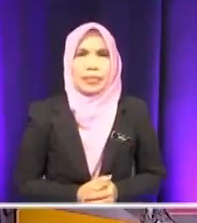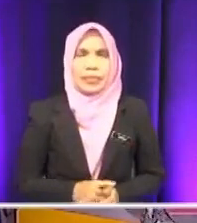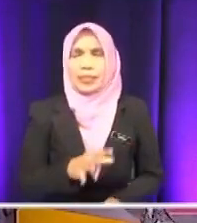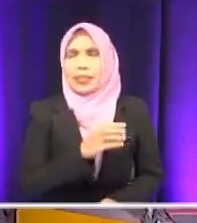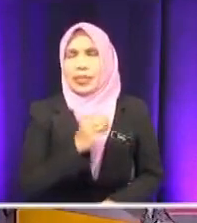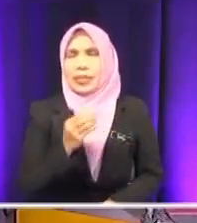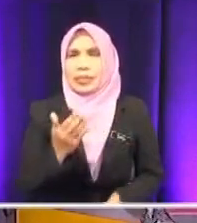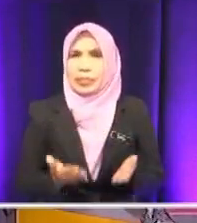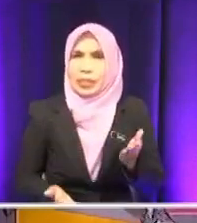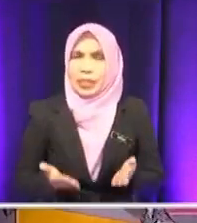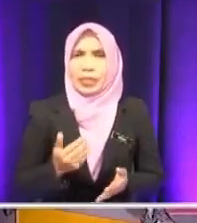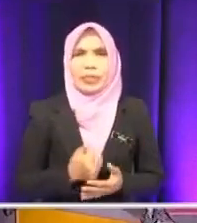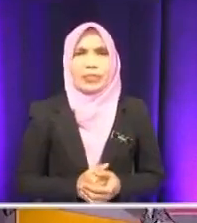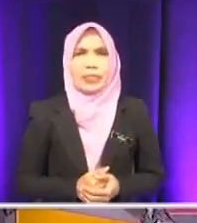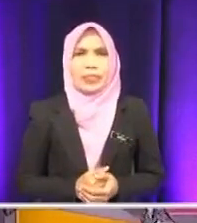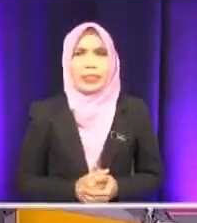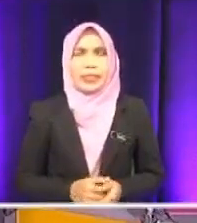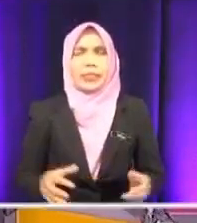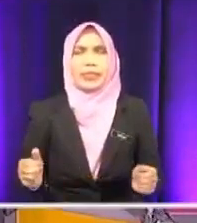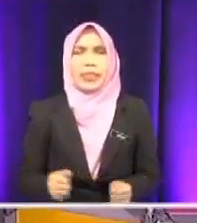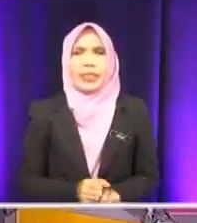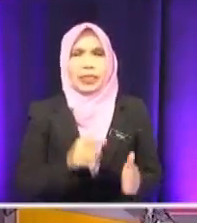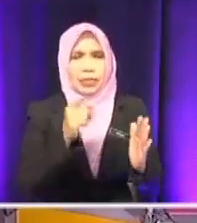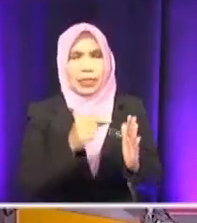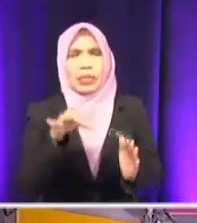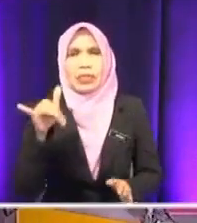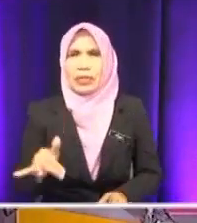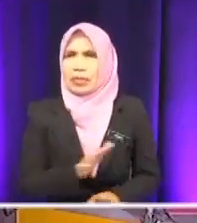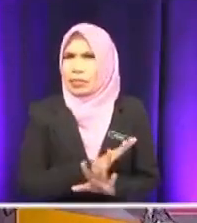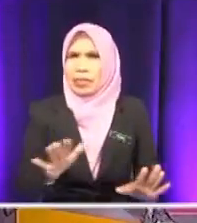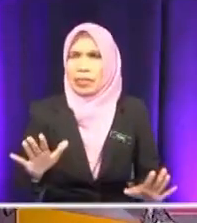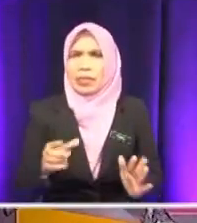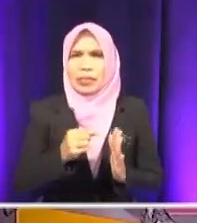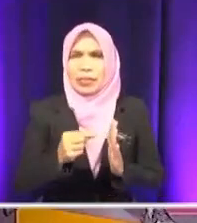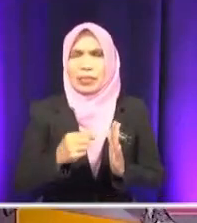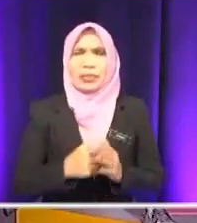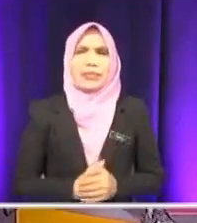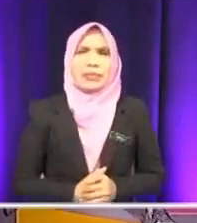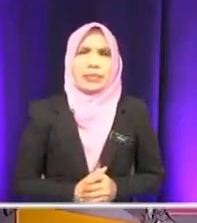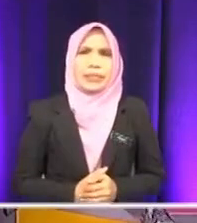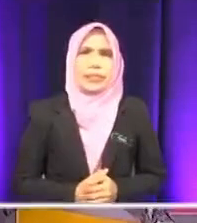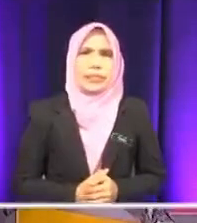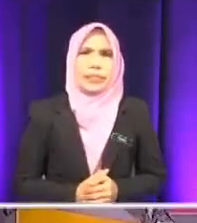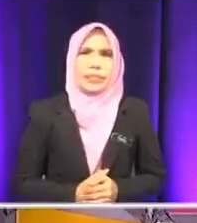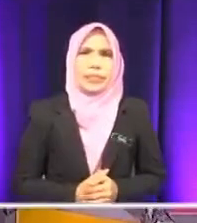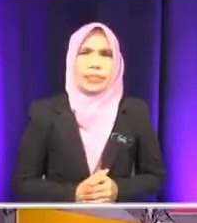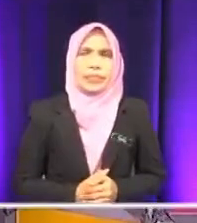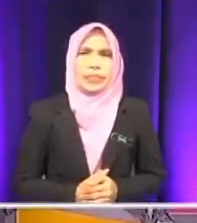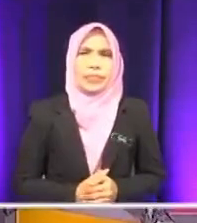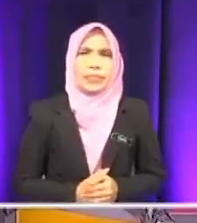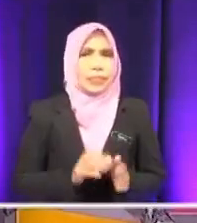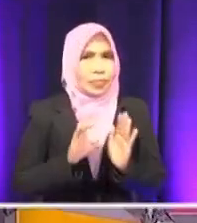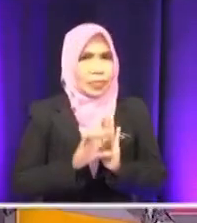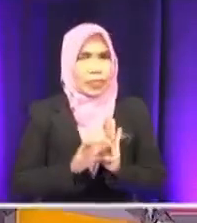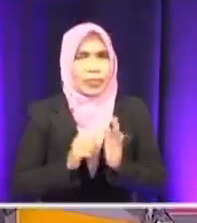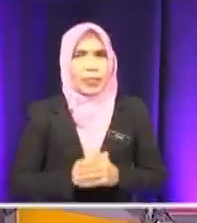bandingkan dengan pilihan yang tidak dipilih seperti yang Cikgu Nyatakan tadi oke contoh